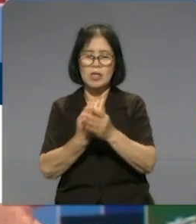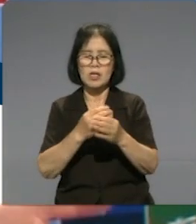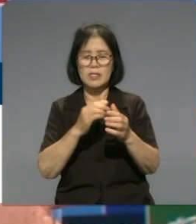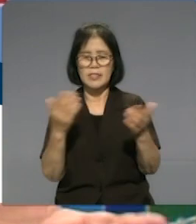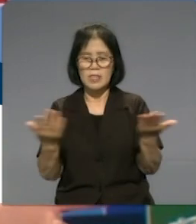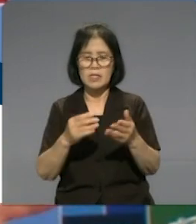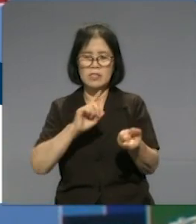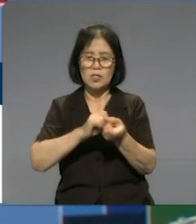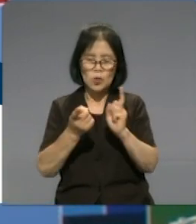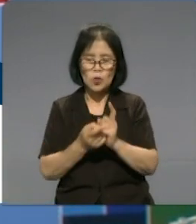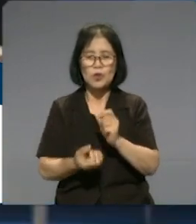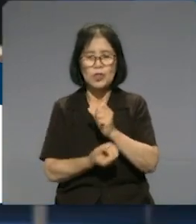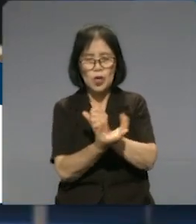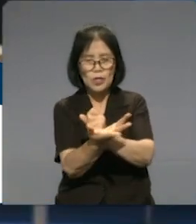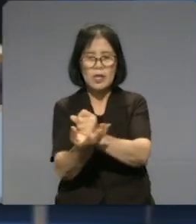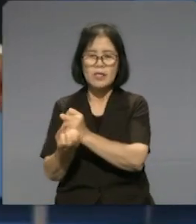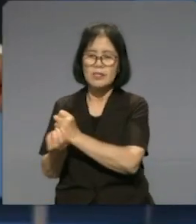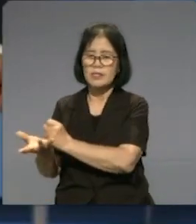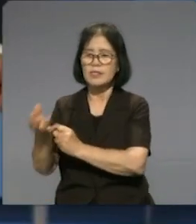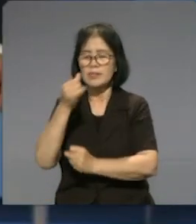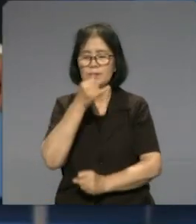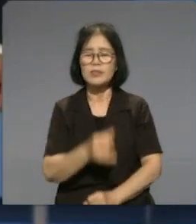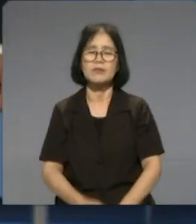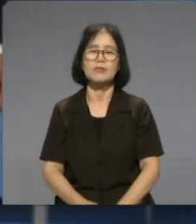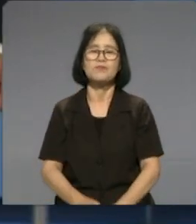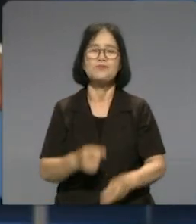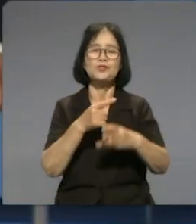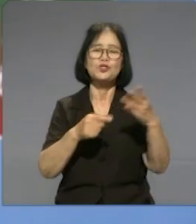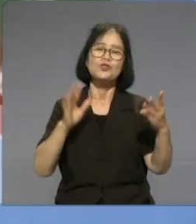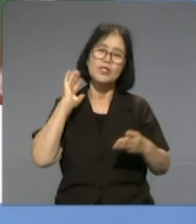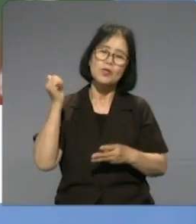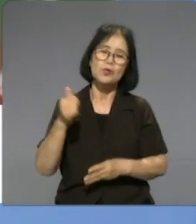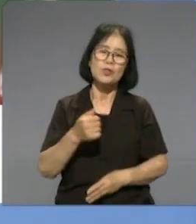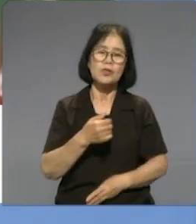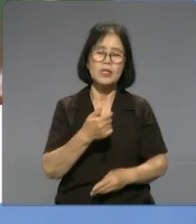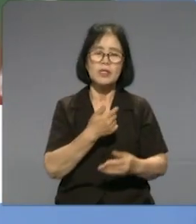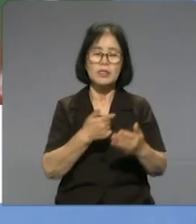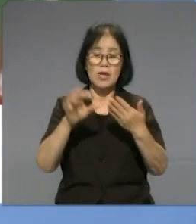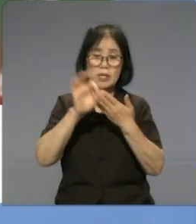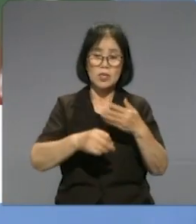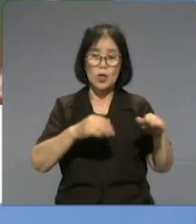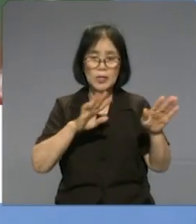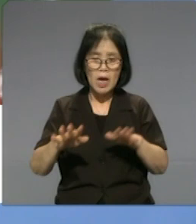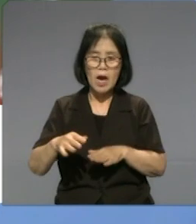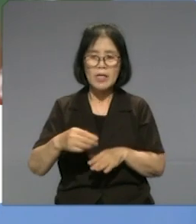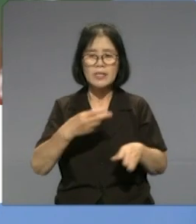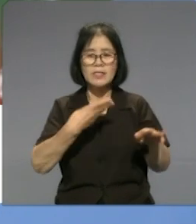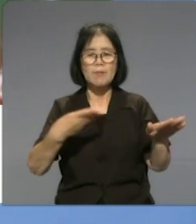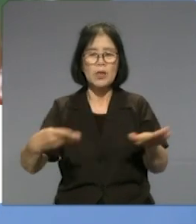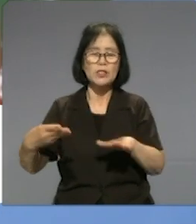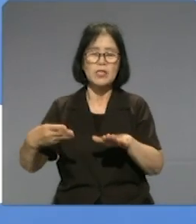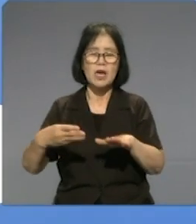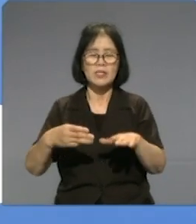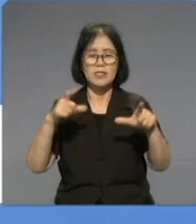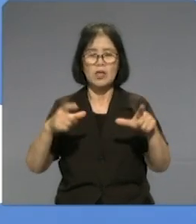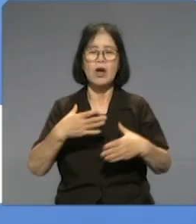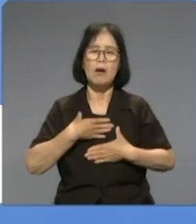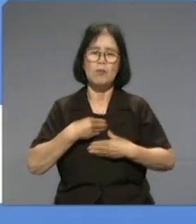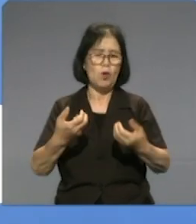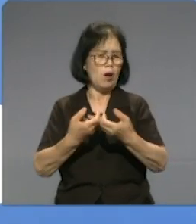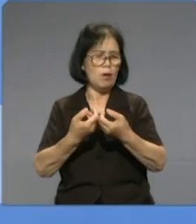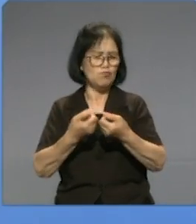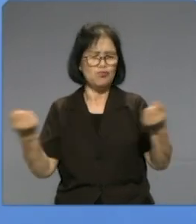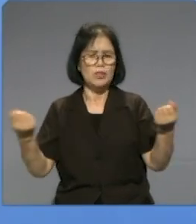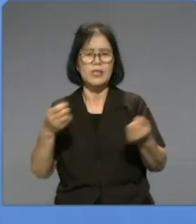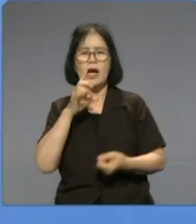matters for the Indo-Pacific. 윤 대통령은 대서양과 인도태평양 지역 안보가 분리될 수 없는